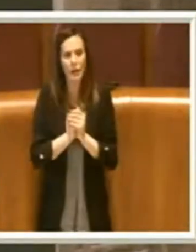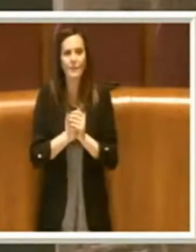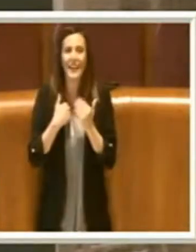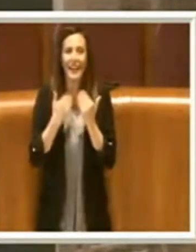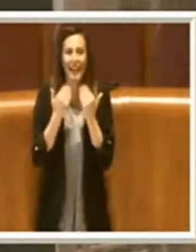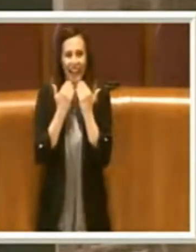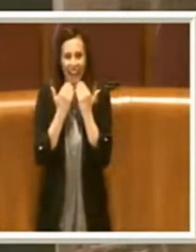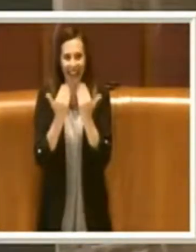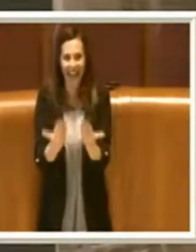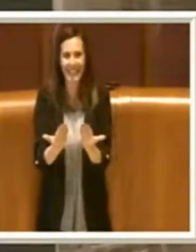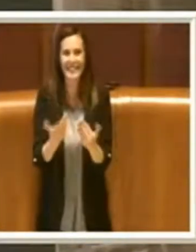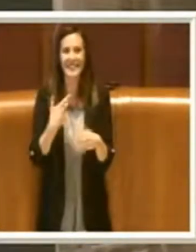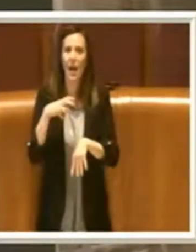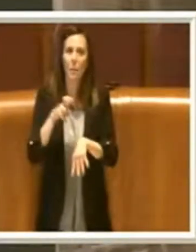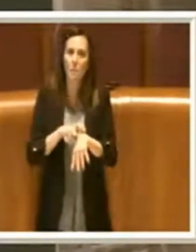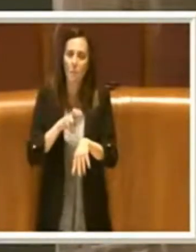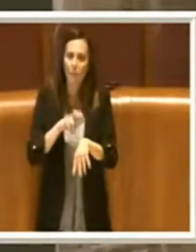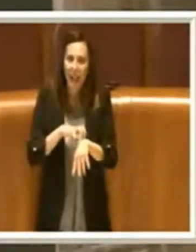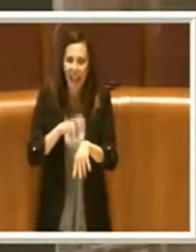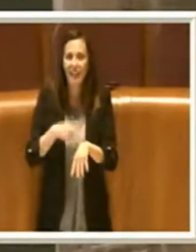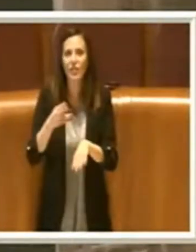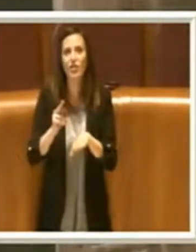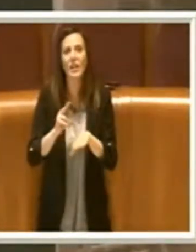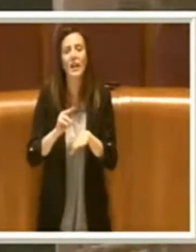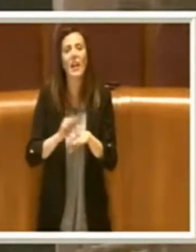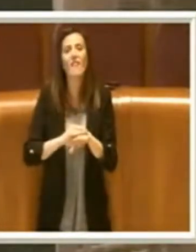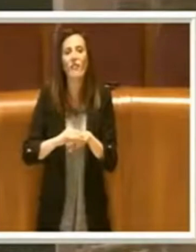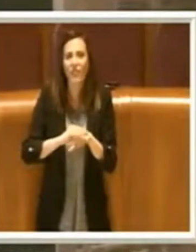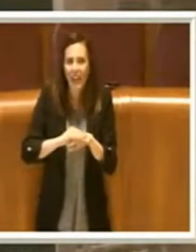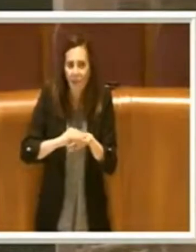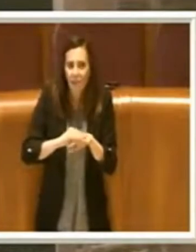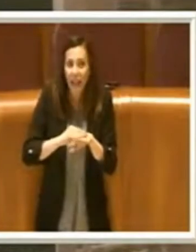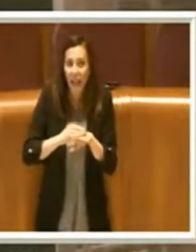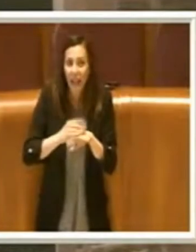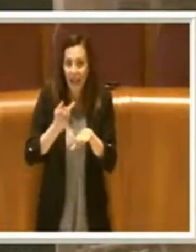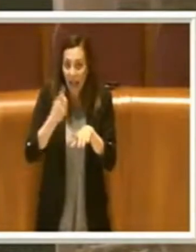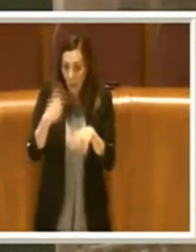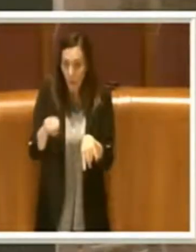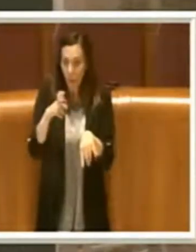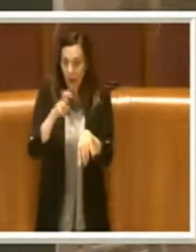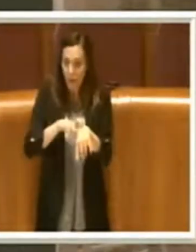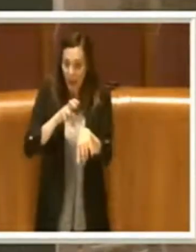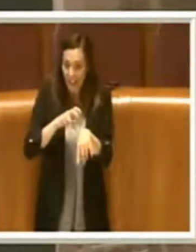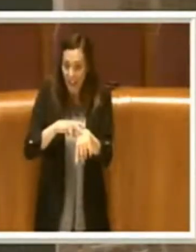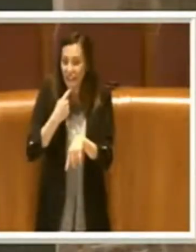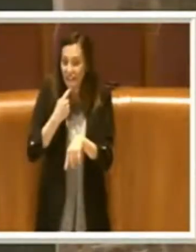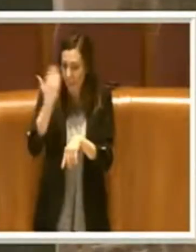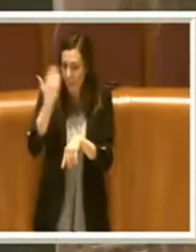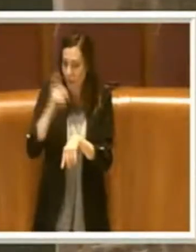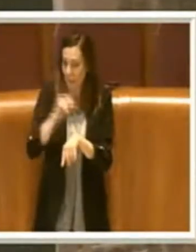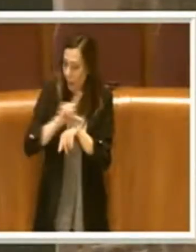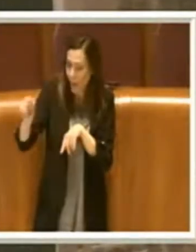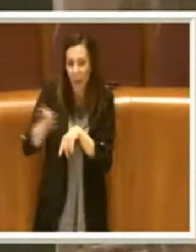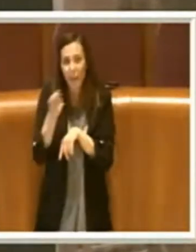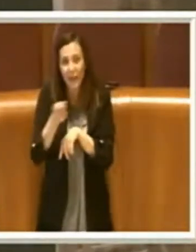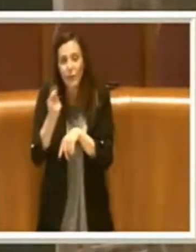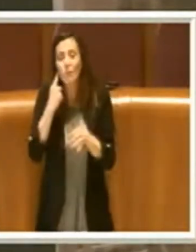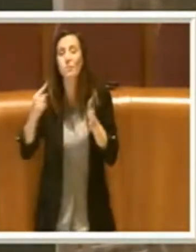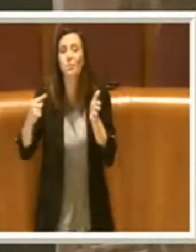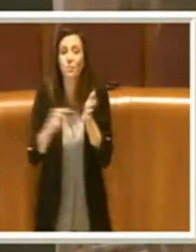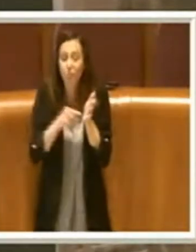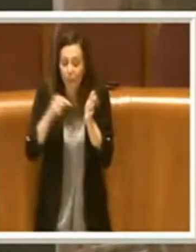ai medici agli infermieri a tutte e anche i medici in pensione che sono tornati in corsia in questo momento è